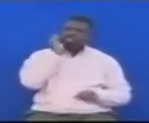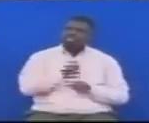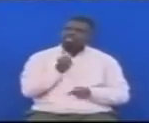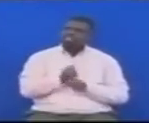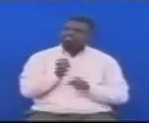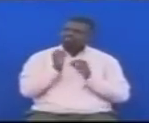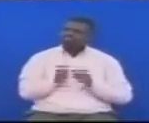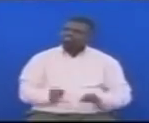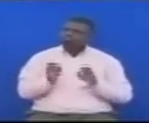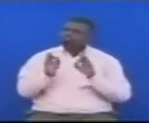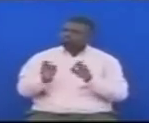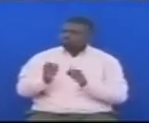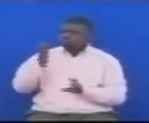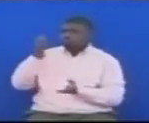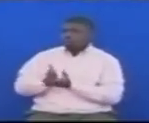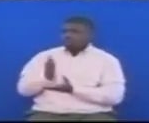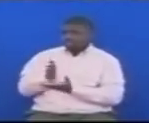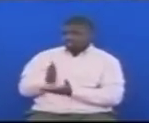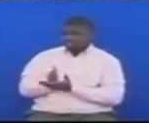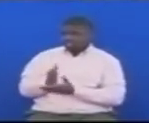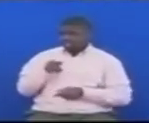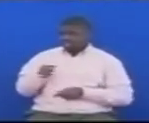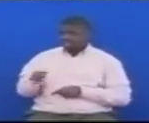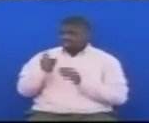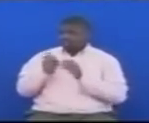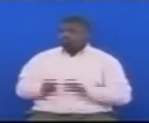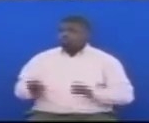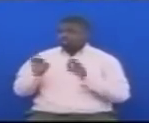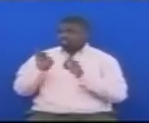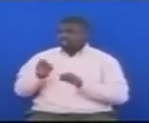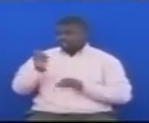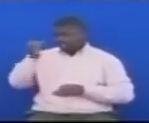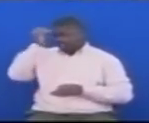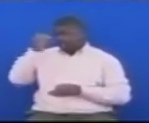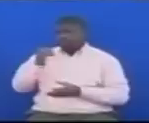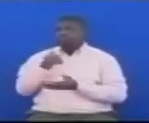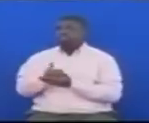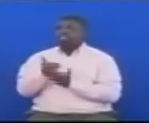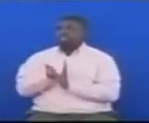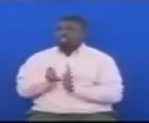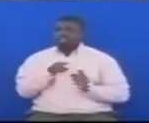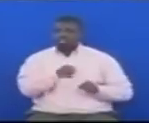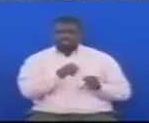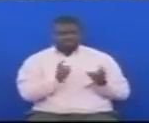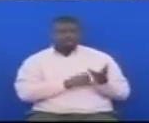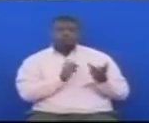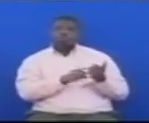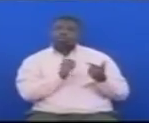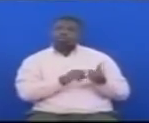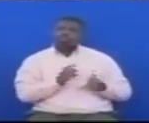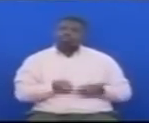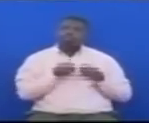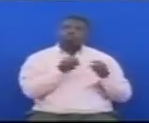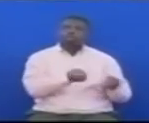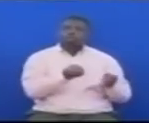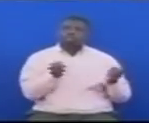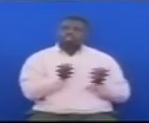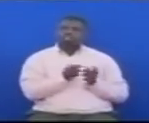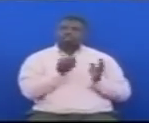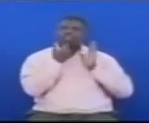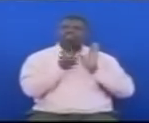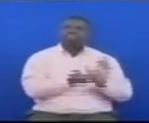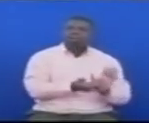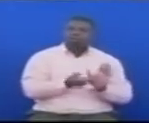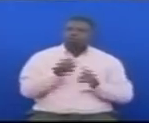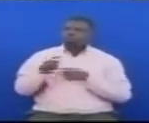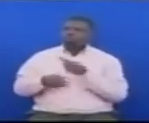vizuri sana katika kuhakikisha kwamba inaboresha sekta ya elimu, na hii takwimu ambayo imetolewa hapa ni mfano wa mradi